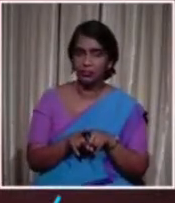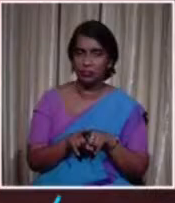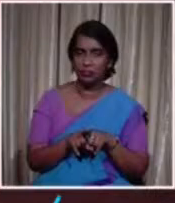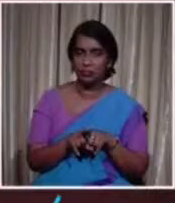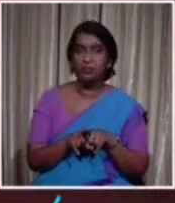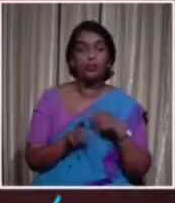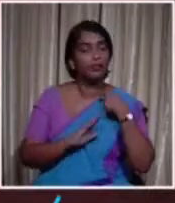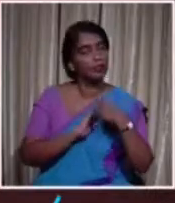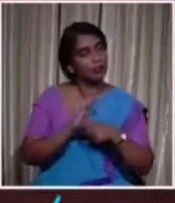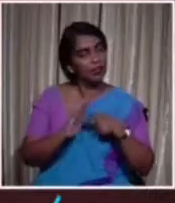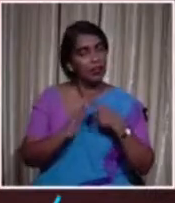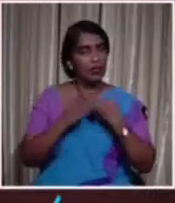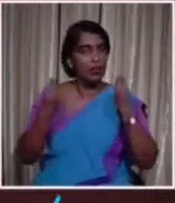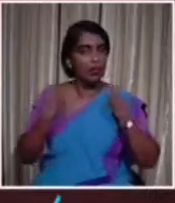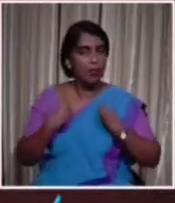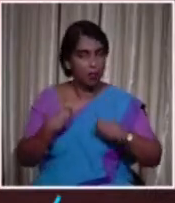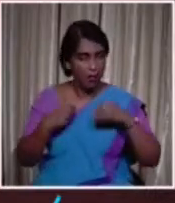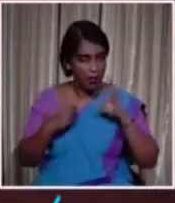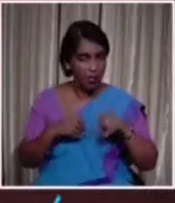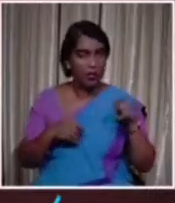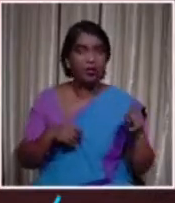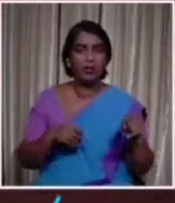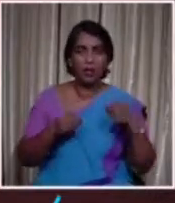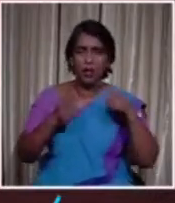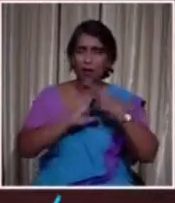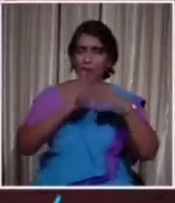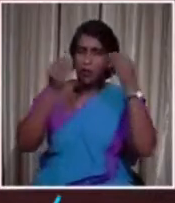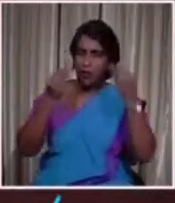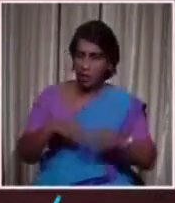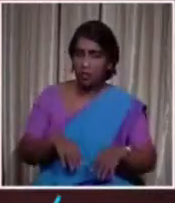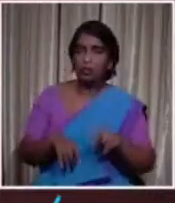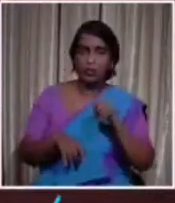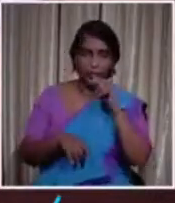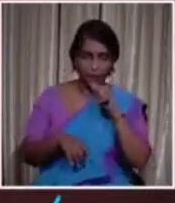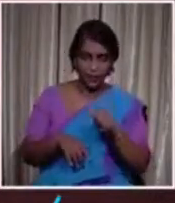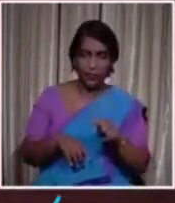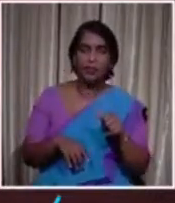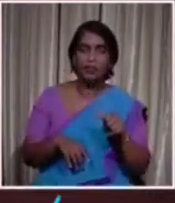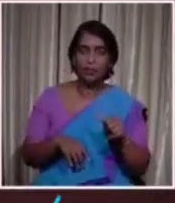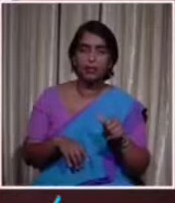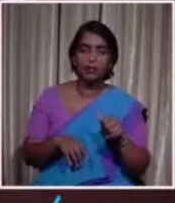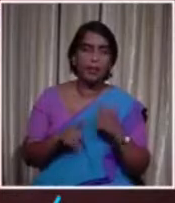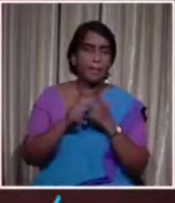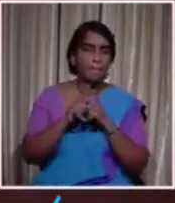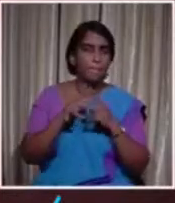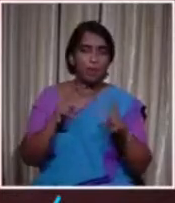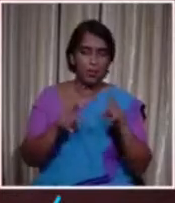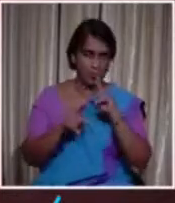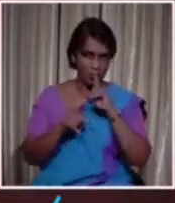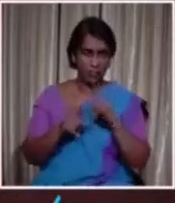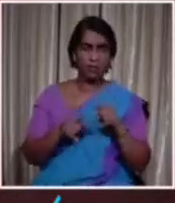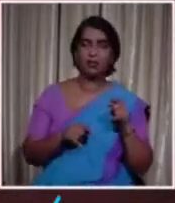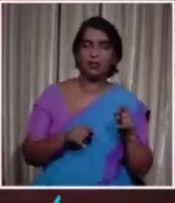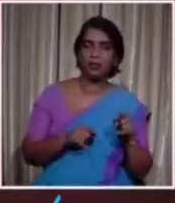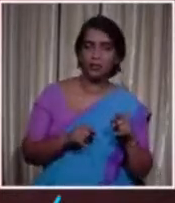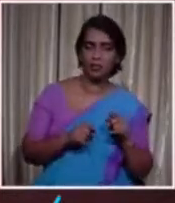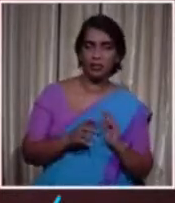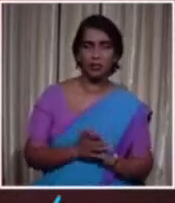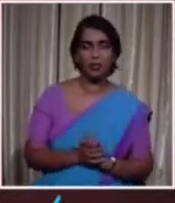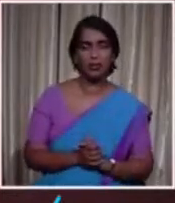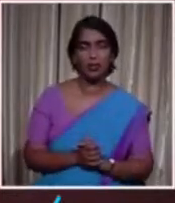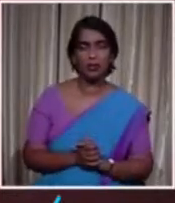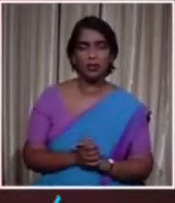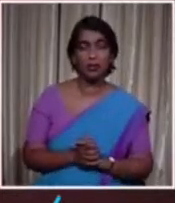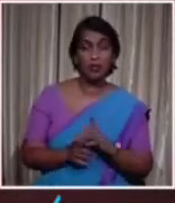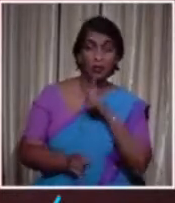මේ රට බංකොලොත් වීම කිසිම විදියකින් මං කිසිම භාෂාවකින් කියන්න ඕනේ අර පඩි